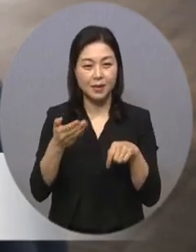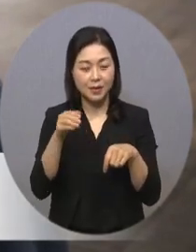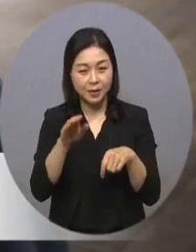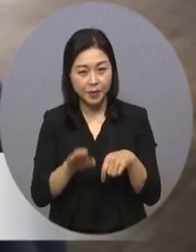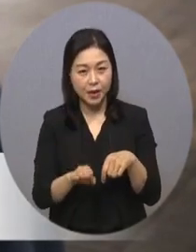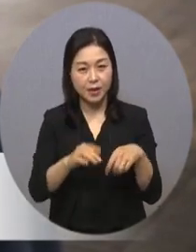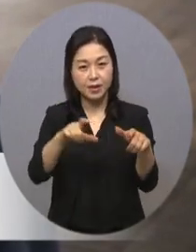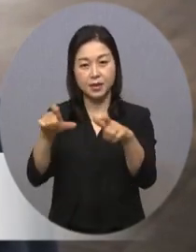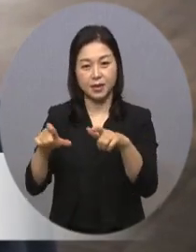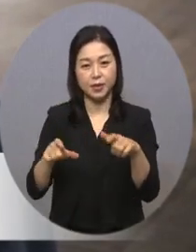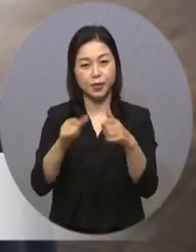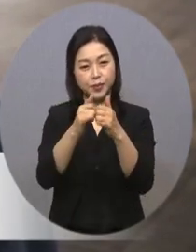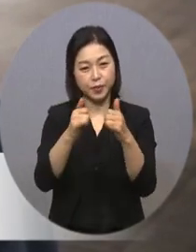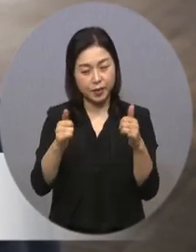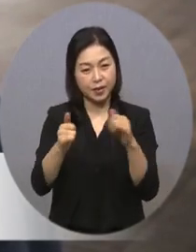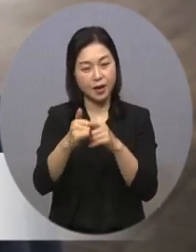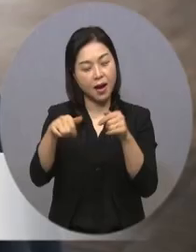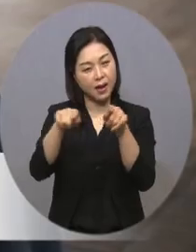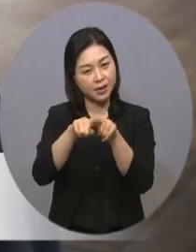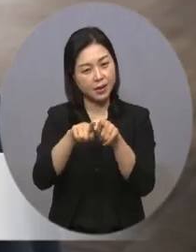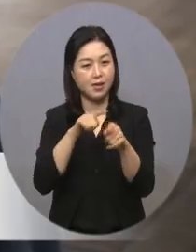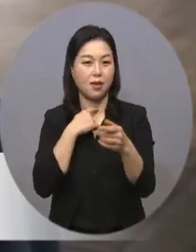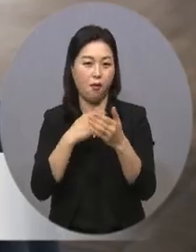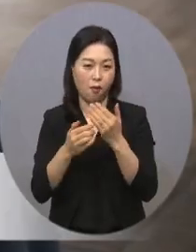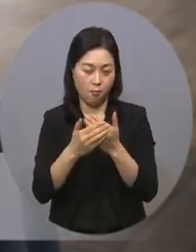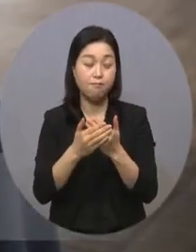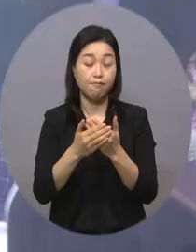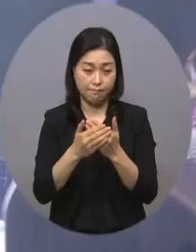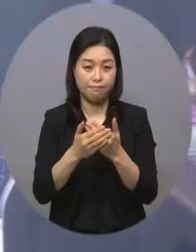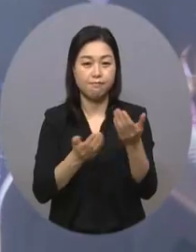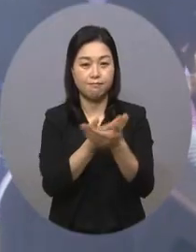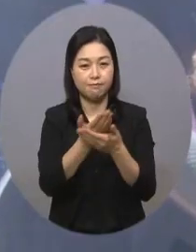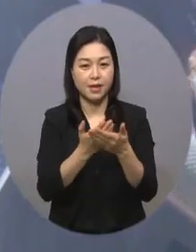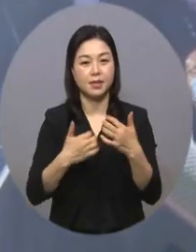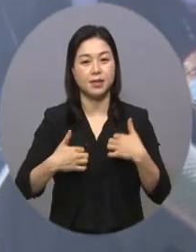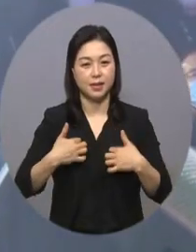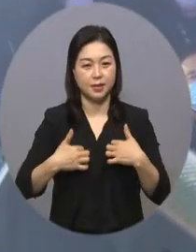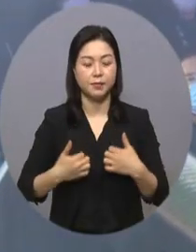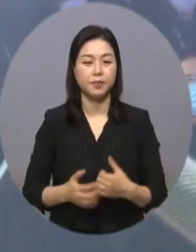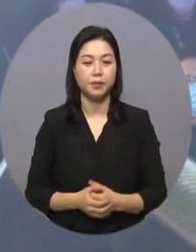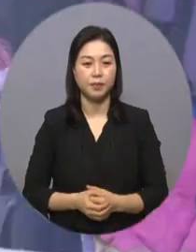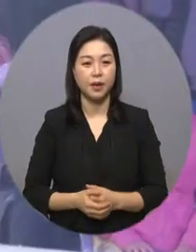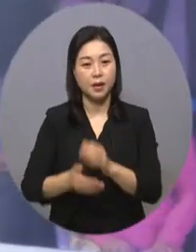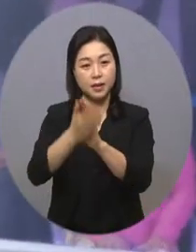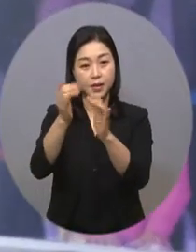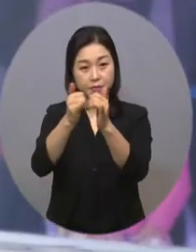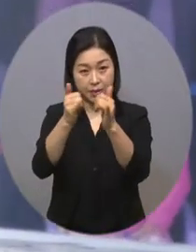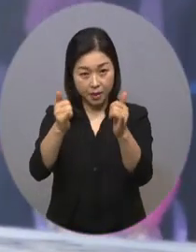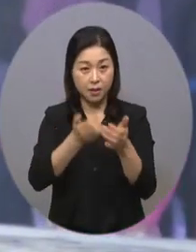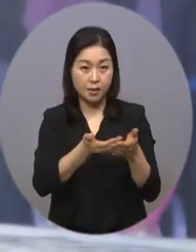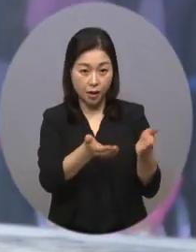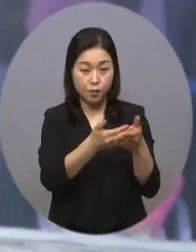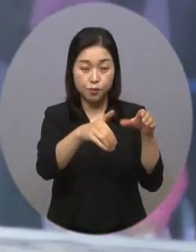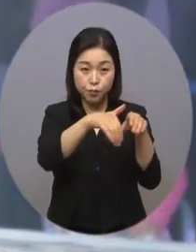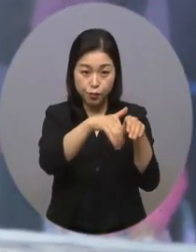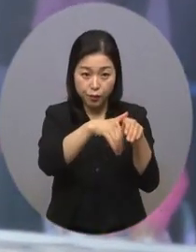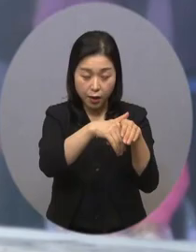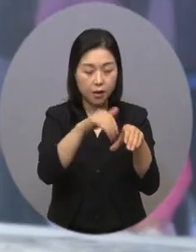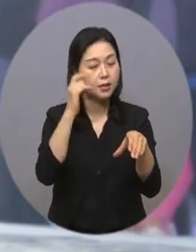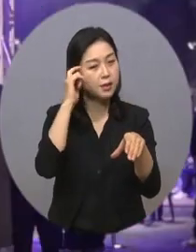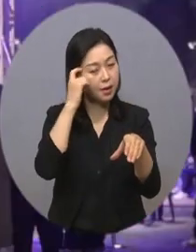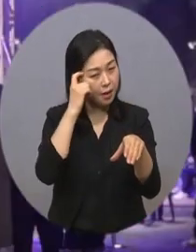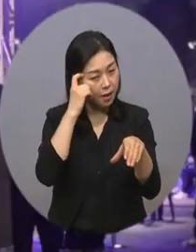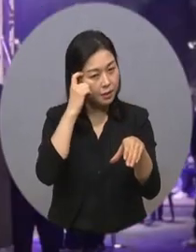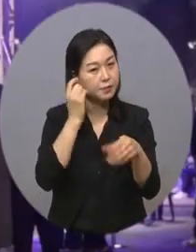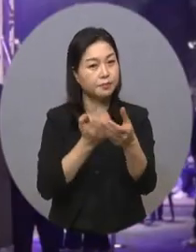지역 주민들과 함께 호흡할 수 있다는 게 너무 즐거웠습니다. 시민들과 나눔 문화 인식을 나누는